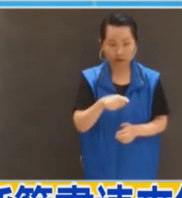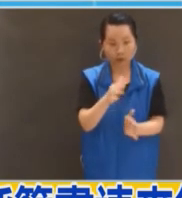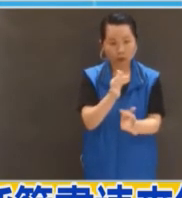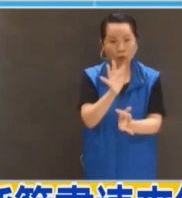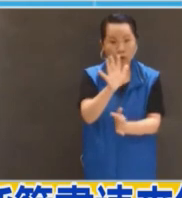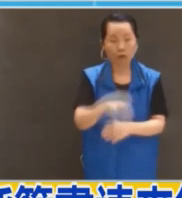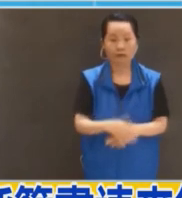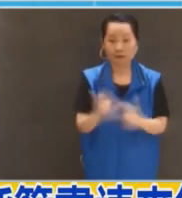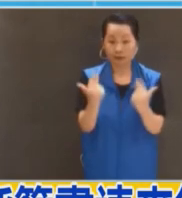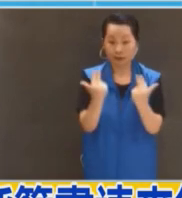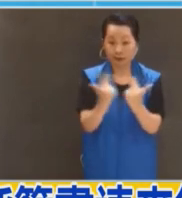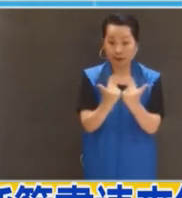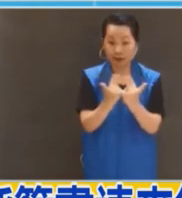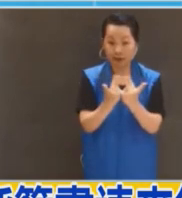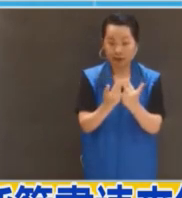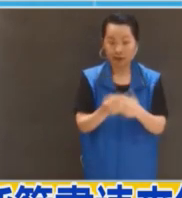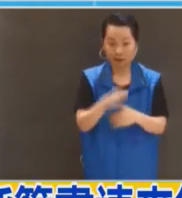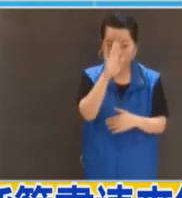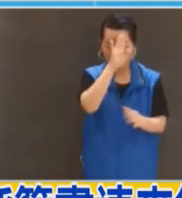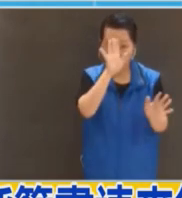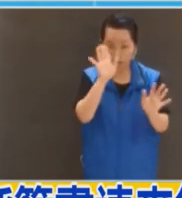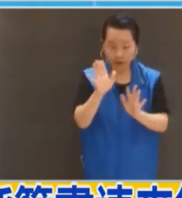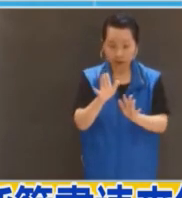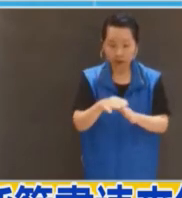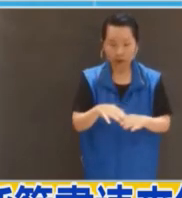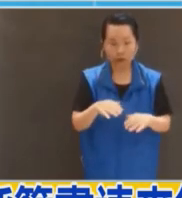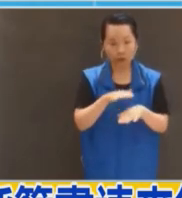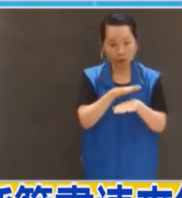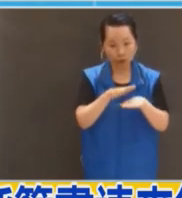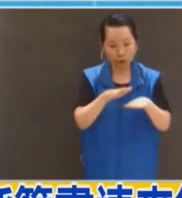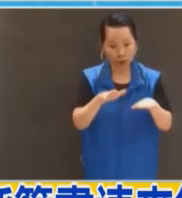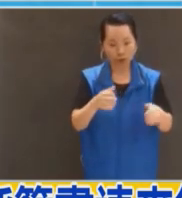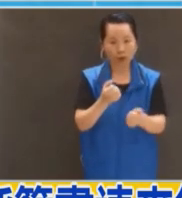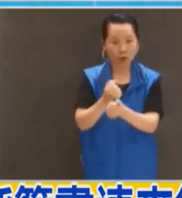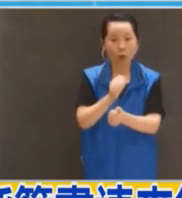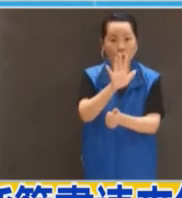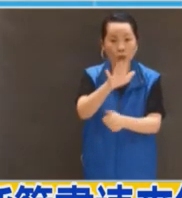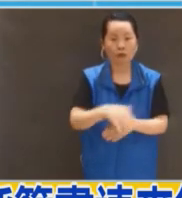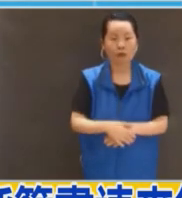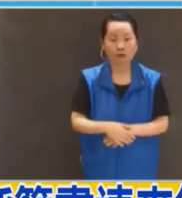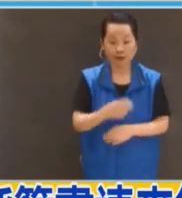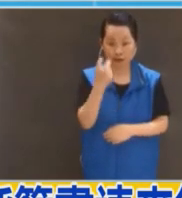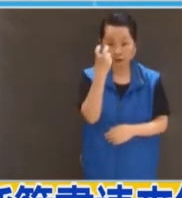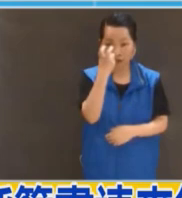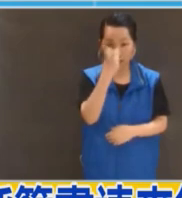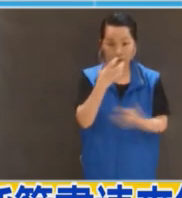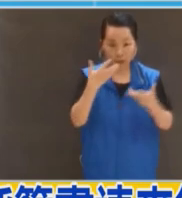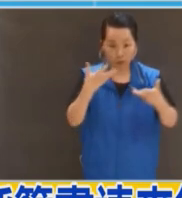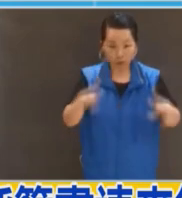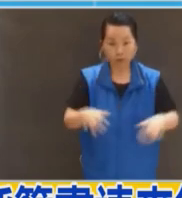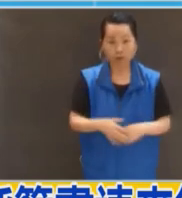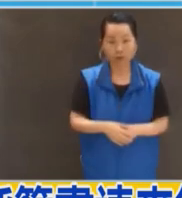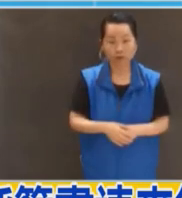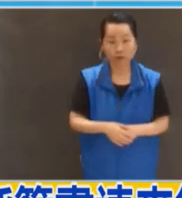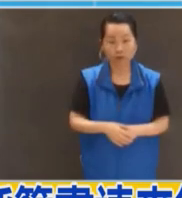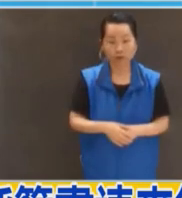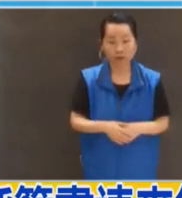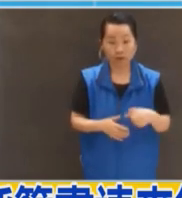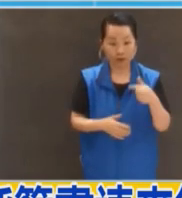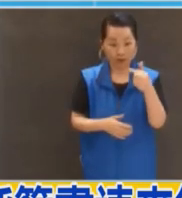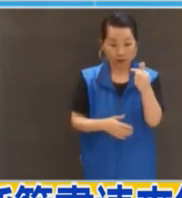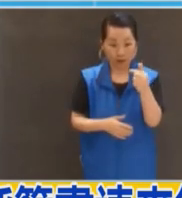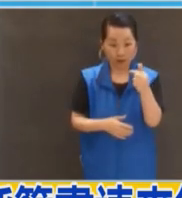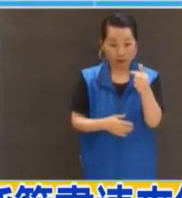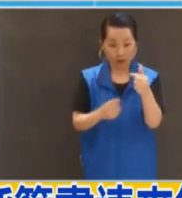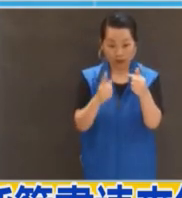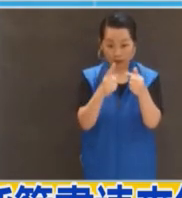看到新北市的疫情是稳定而受到控制的。虽然筛检量这么多，但是我们的阳性率并没有提